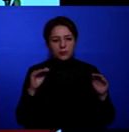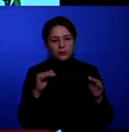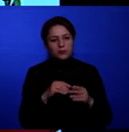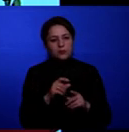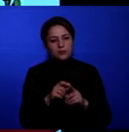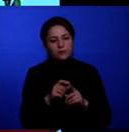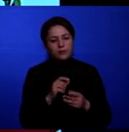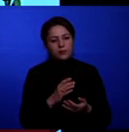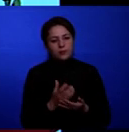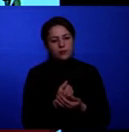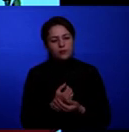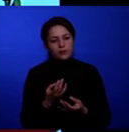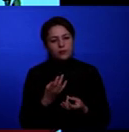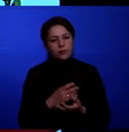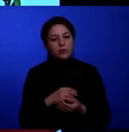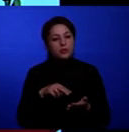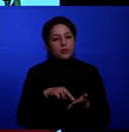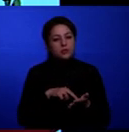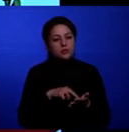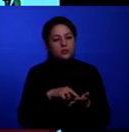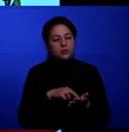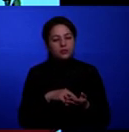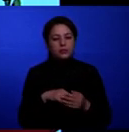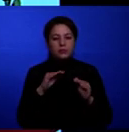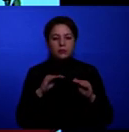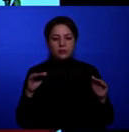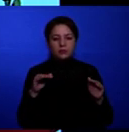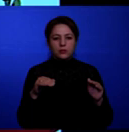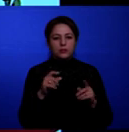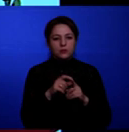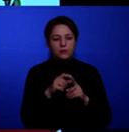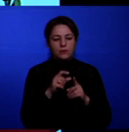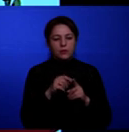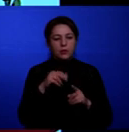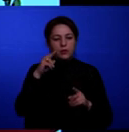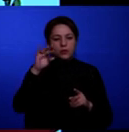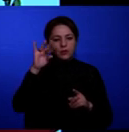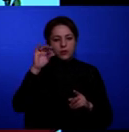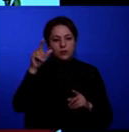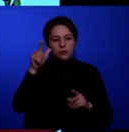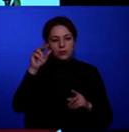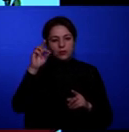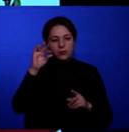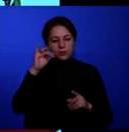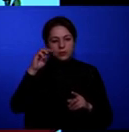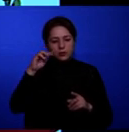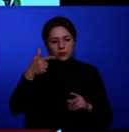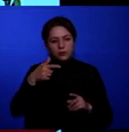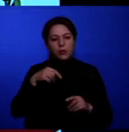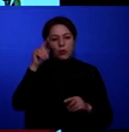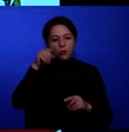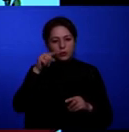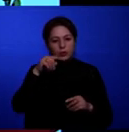слова дрожит ребятки в слове дрожит ударение падает как раз таки на последний слог и